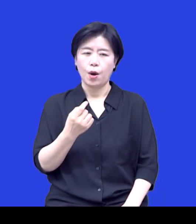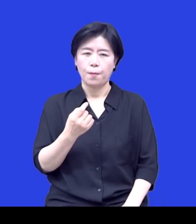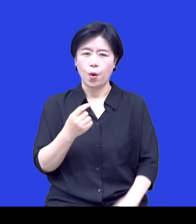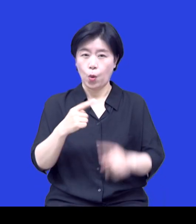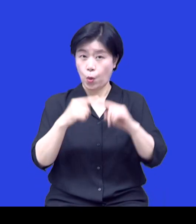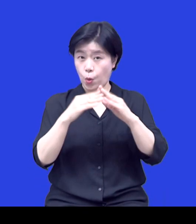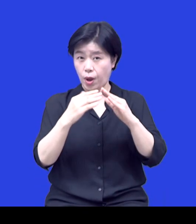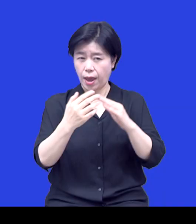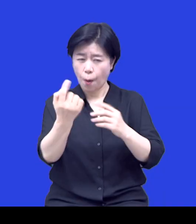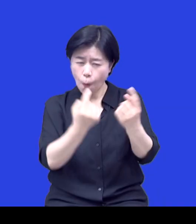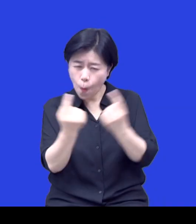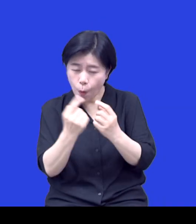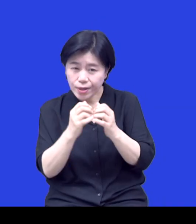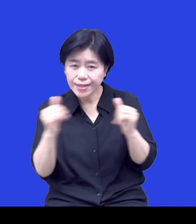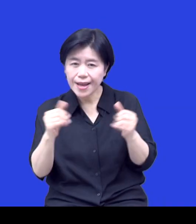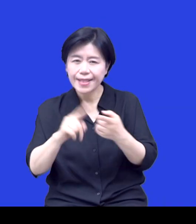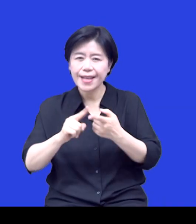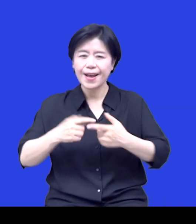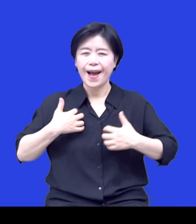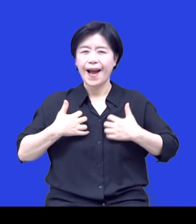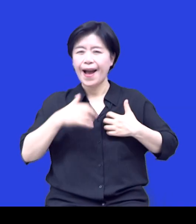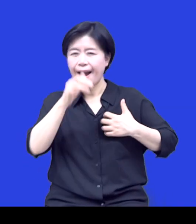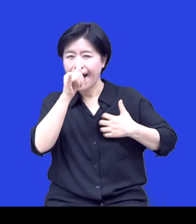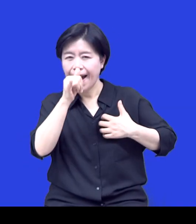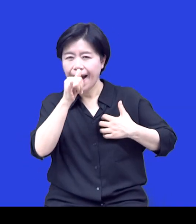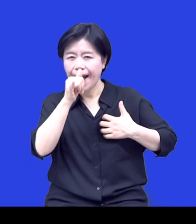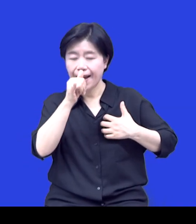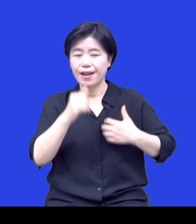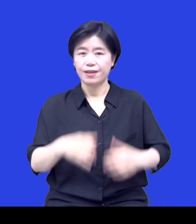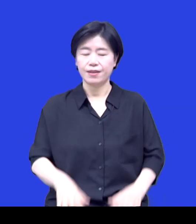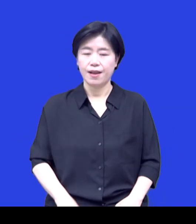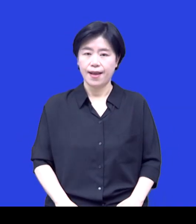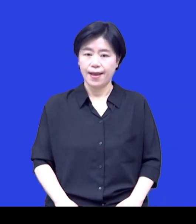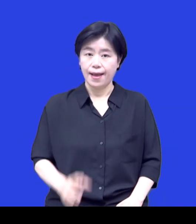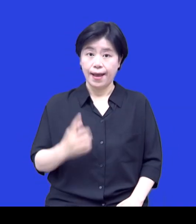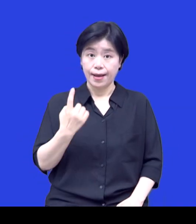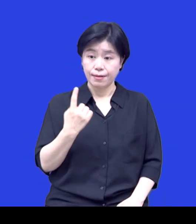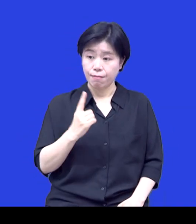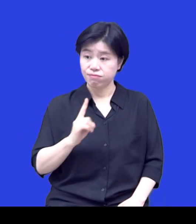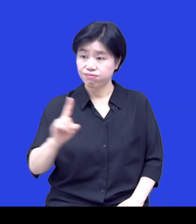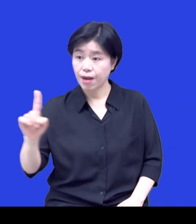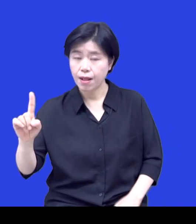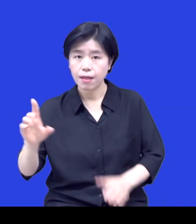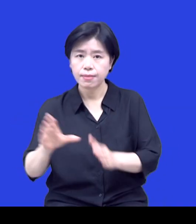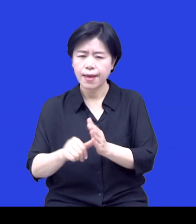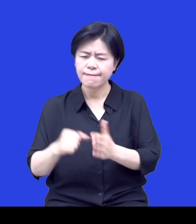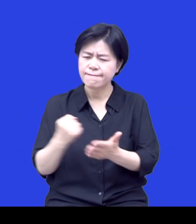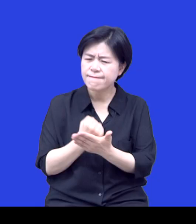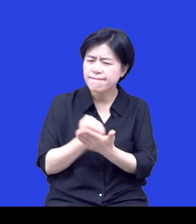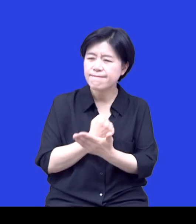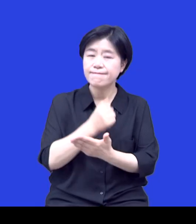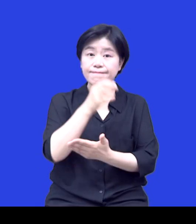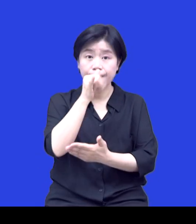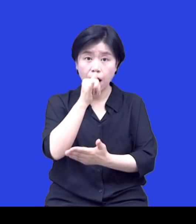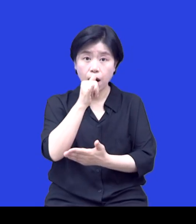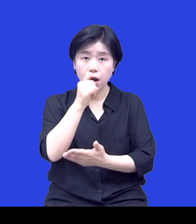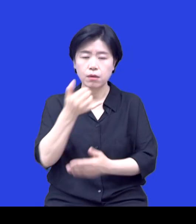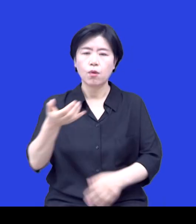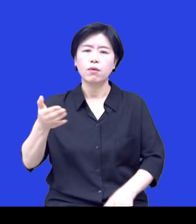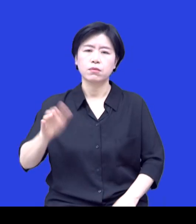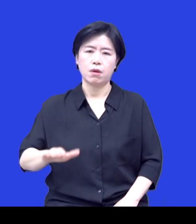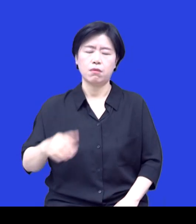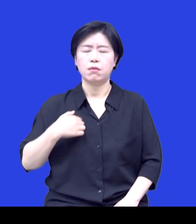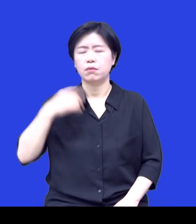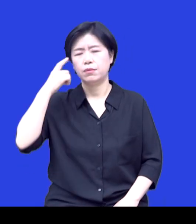명 떠날 때는 그냥 막 섭섭하고 그러더니 이걸 느낀 거예요. 다른 교회를 떠나서 우리 교회로 어떤